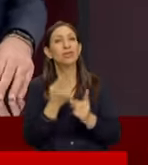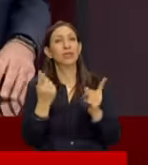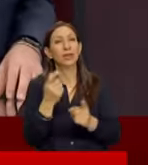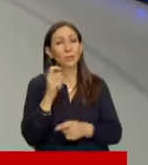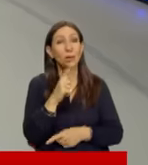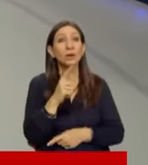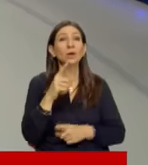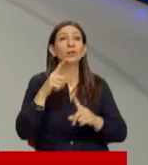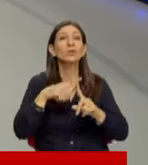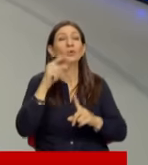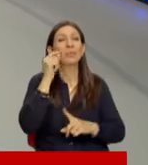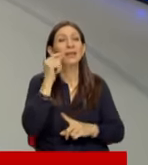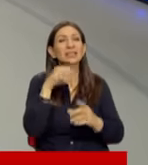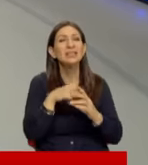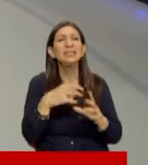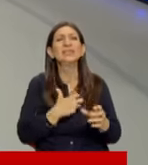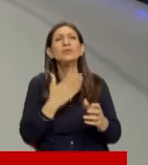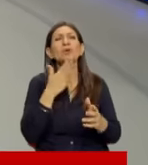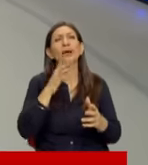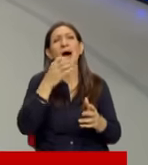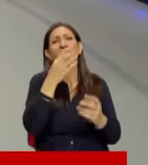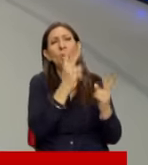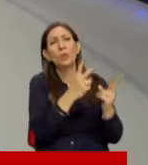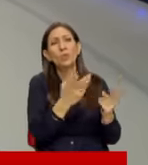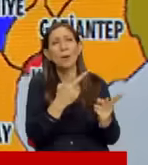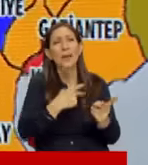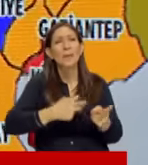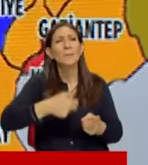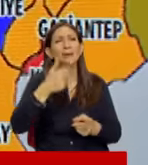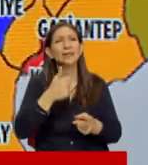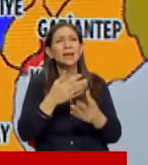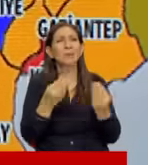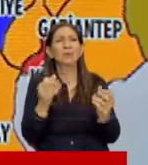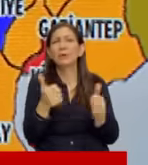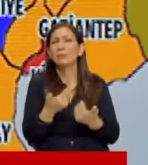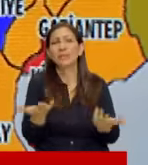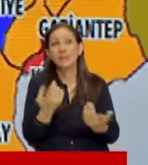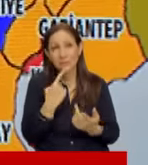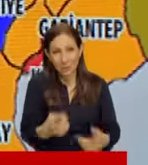vaziyeti. Ya Turgut Bey için sıkıntı yok zaten, Ankara onun. Yani belediye başkanlığı kaybetse ya işte